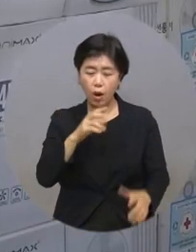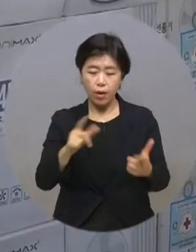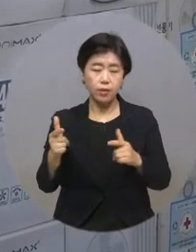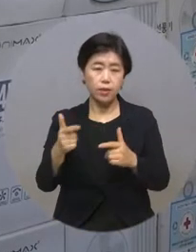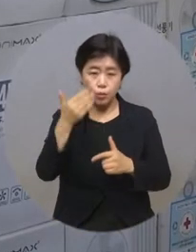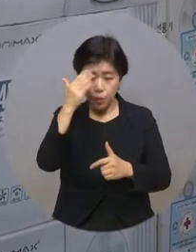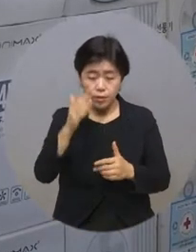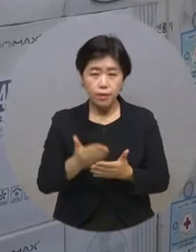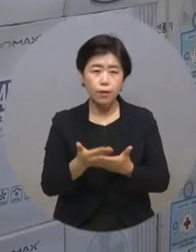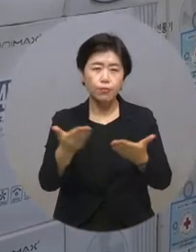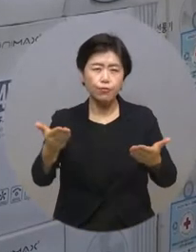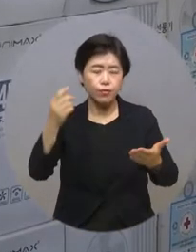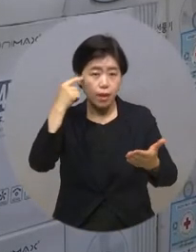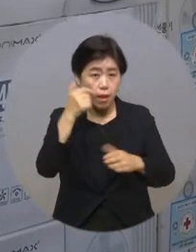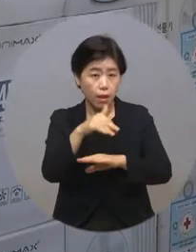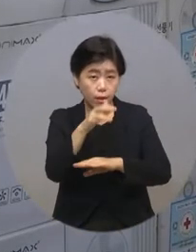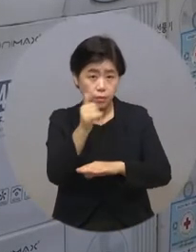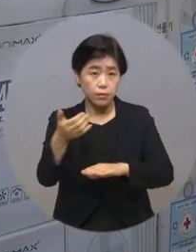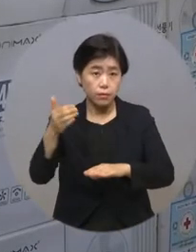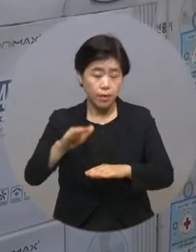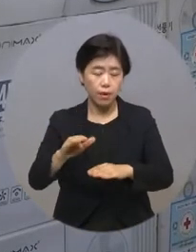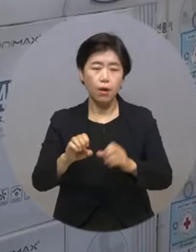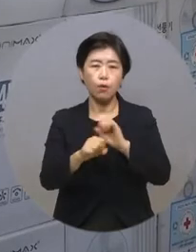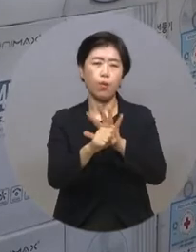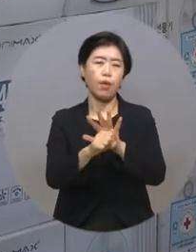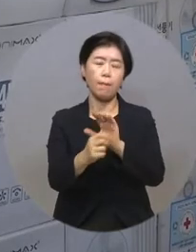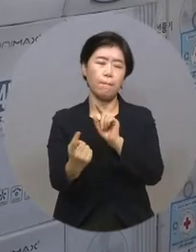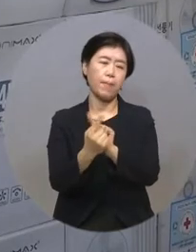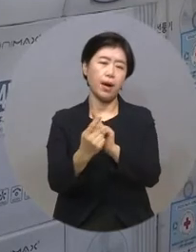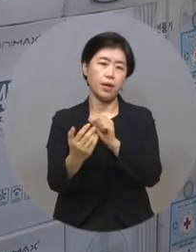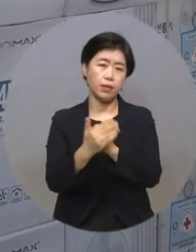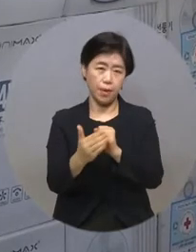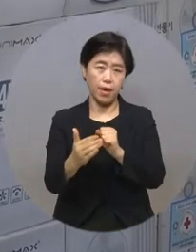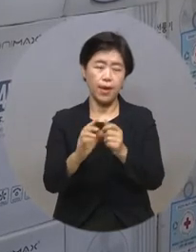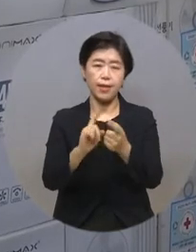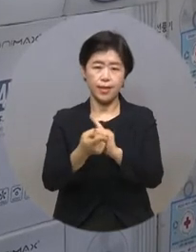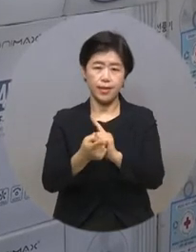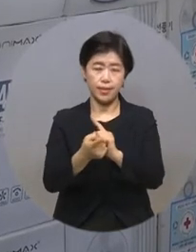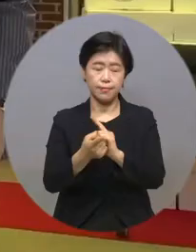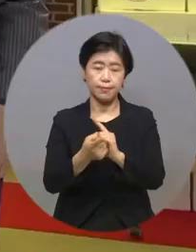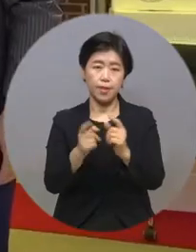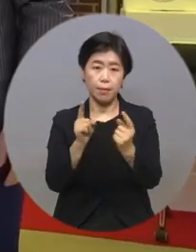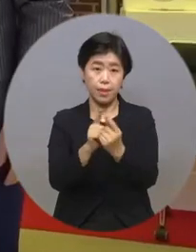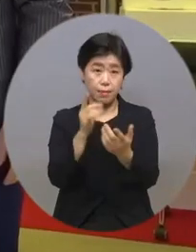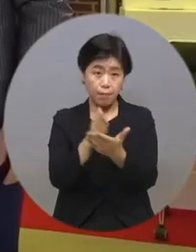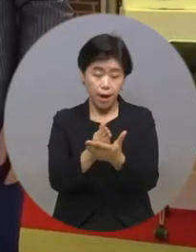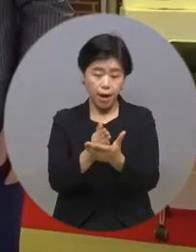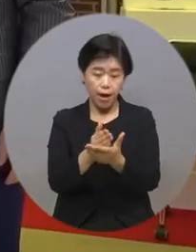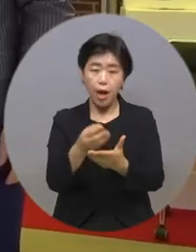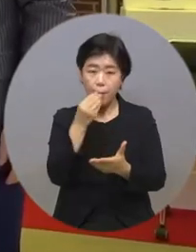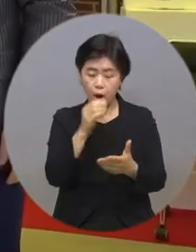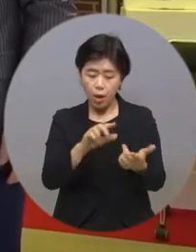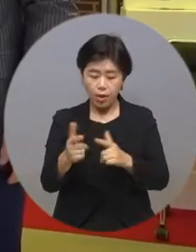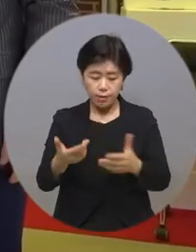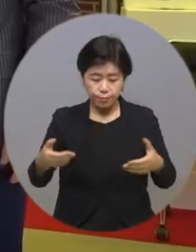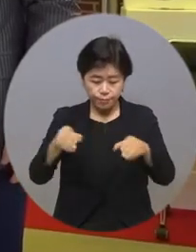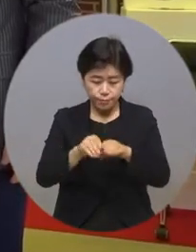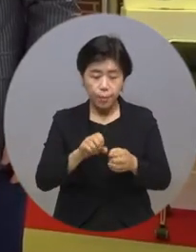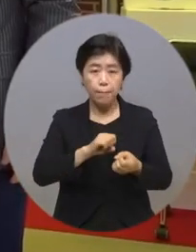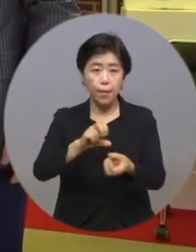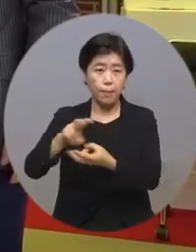코로나19 확산으로 인해 비대면 복날키트 전달 행사로 대체하였고 흙석이 재난지역 계층을